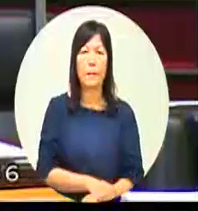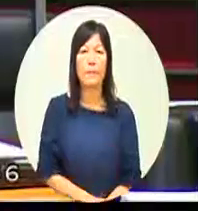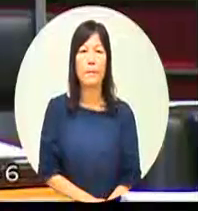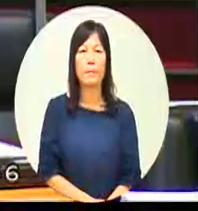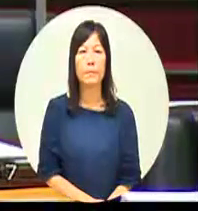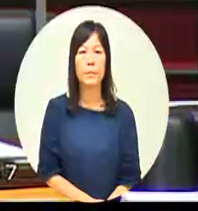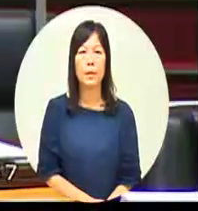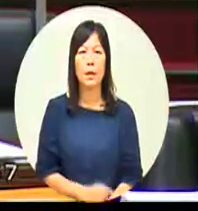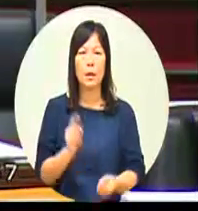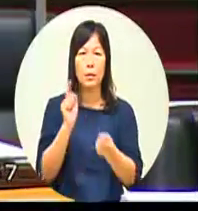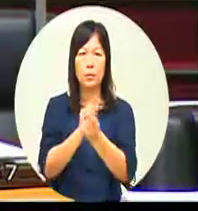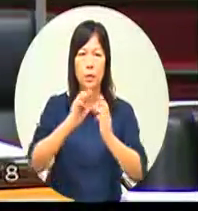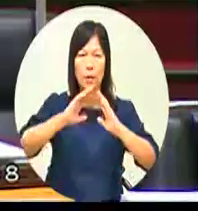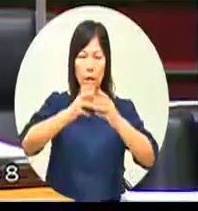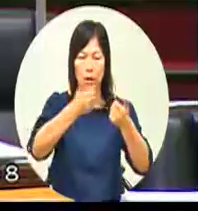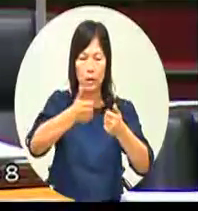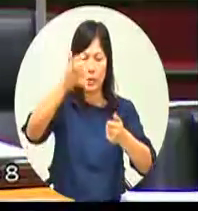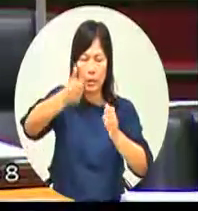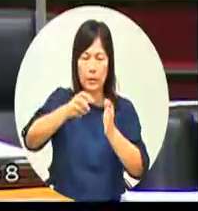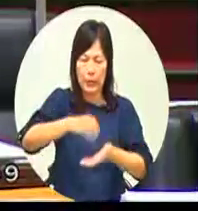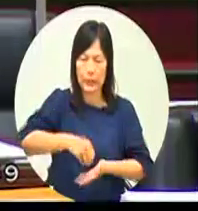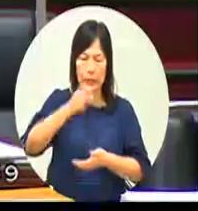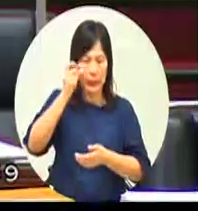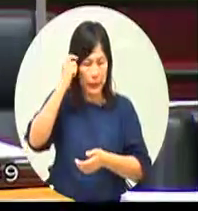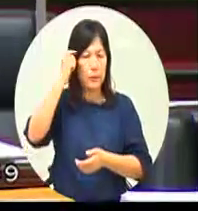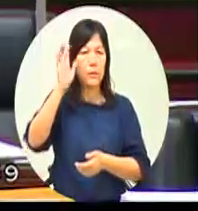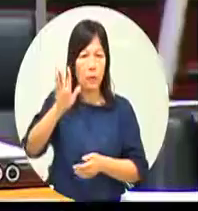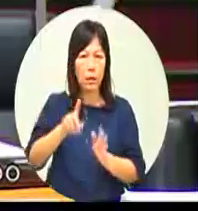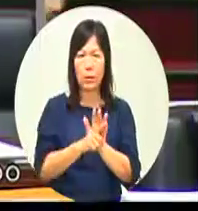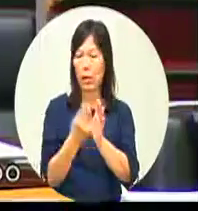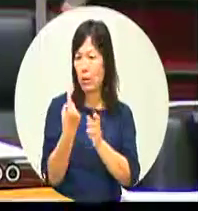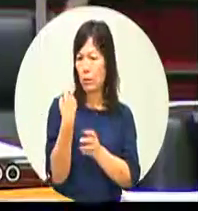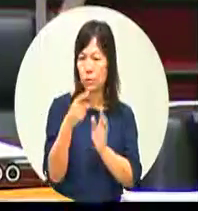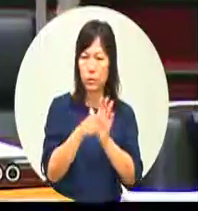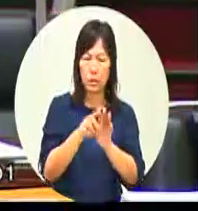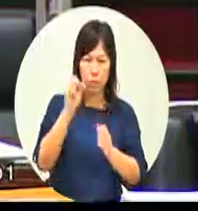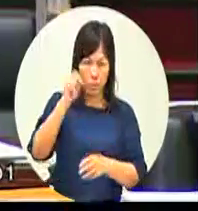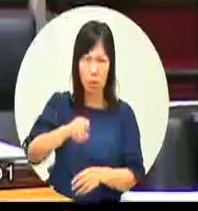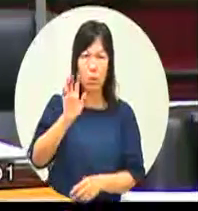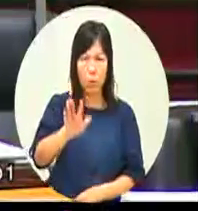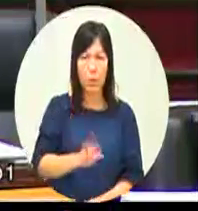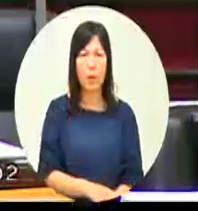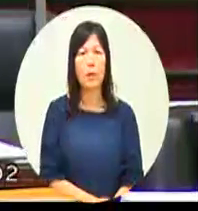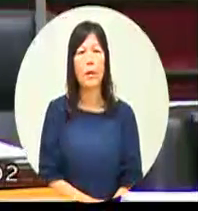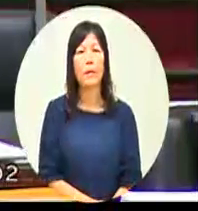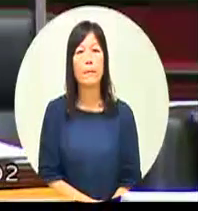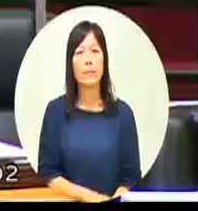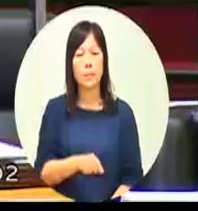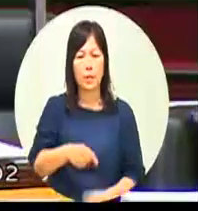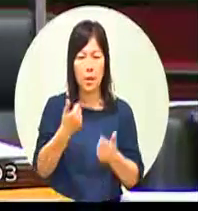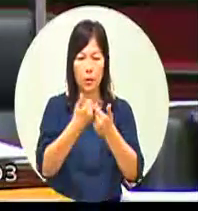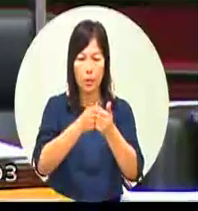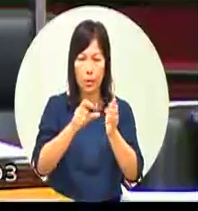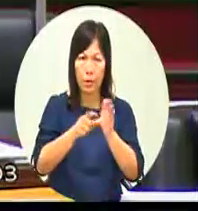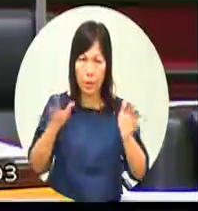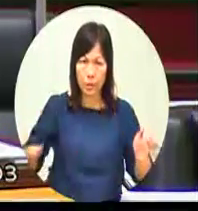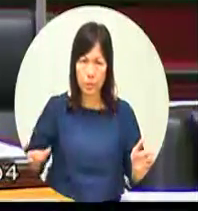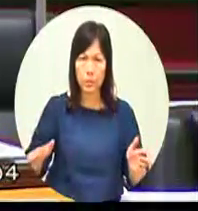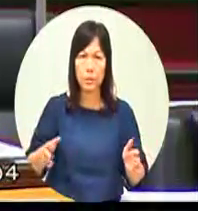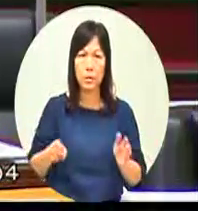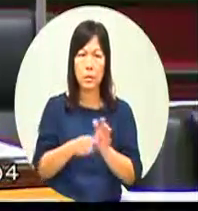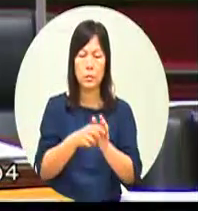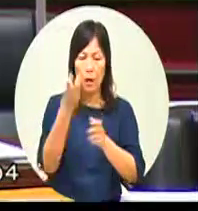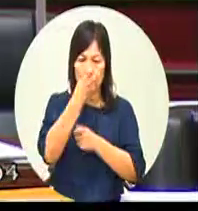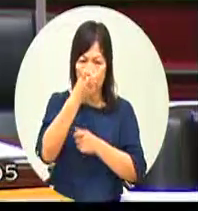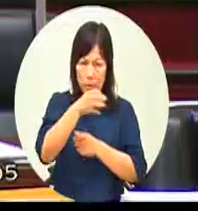议长做一个建议，我们的议程在昨天通过了，那我们这个会期是在审预